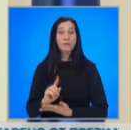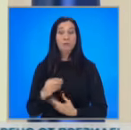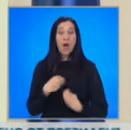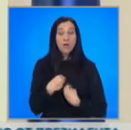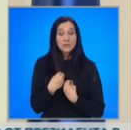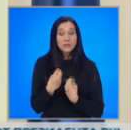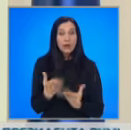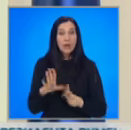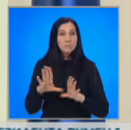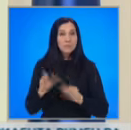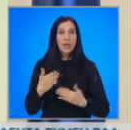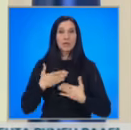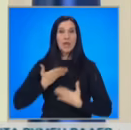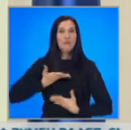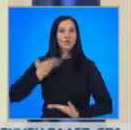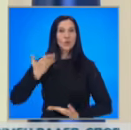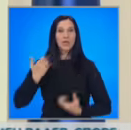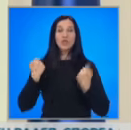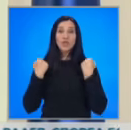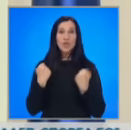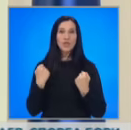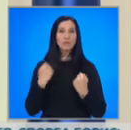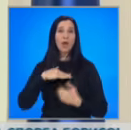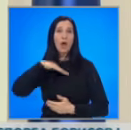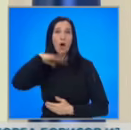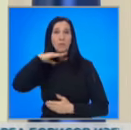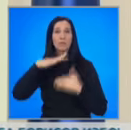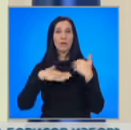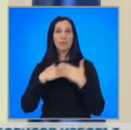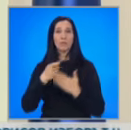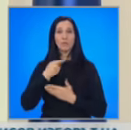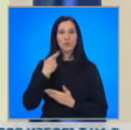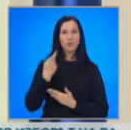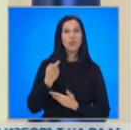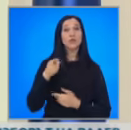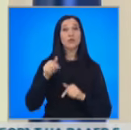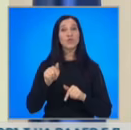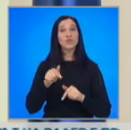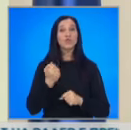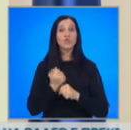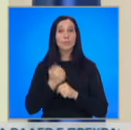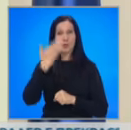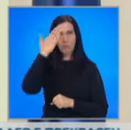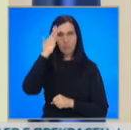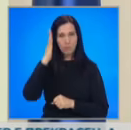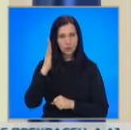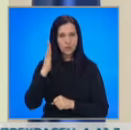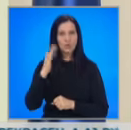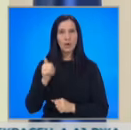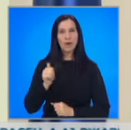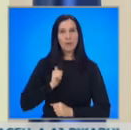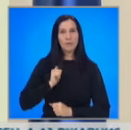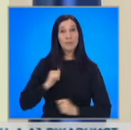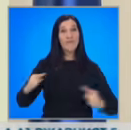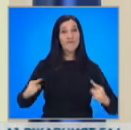залагам целия си авторитет, жизненият си опит, граден с години, за това, че ще работя почтено. При спазване